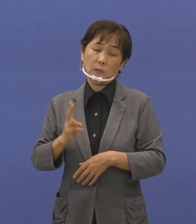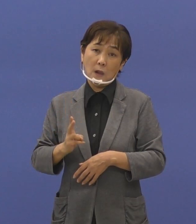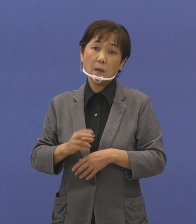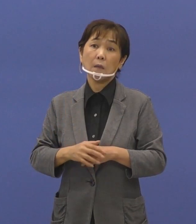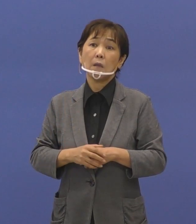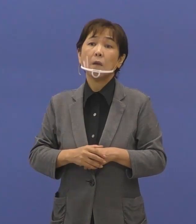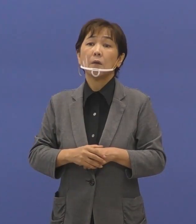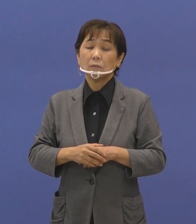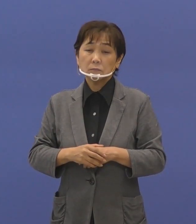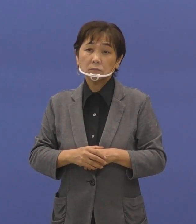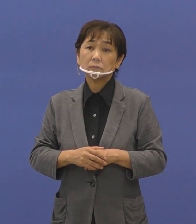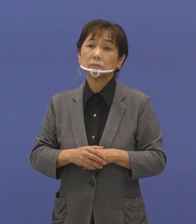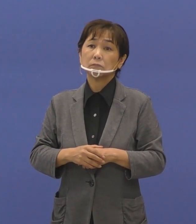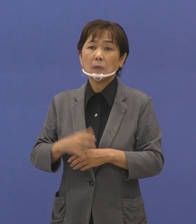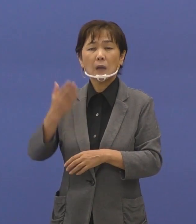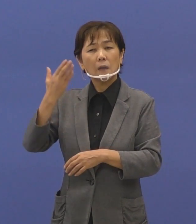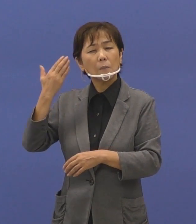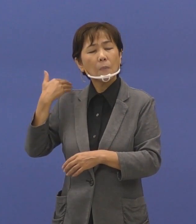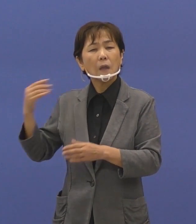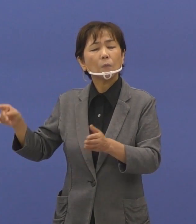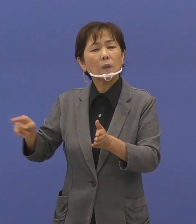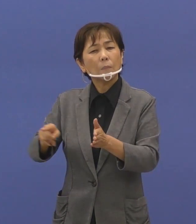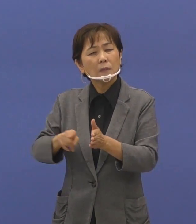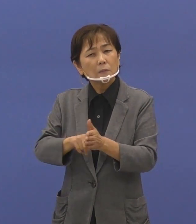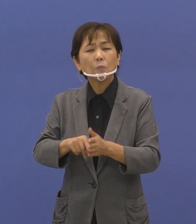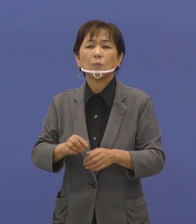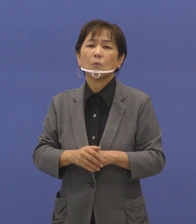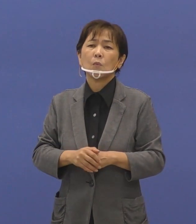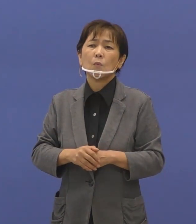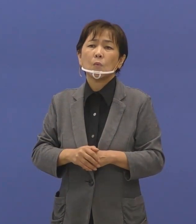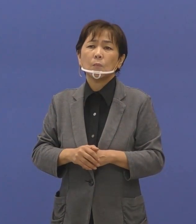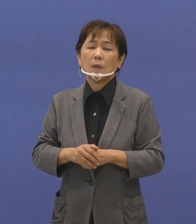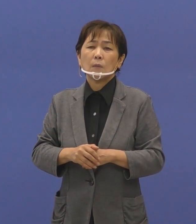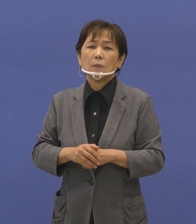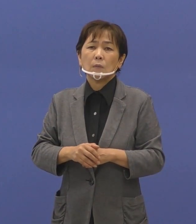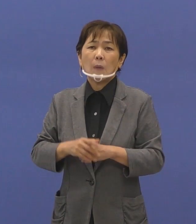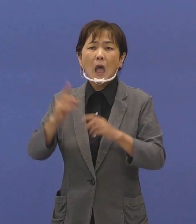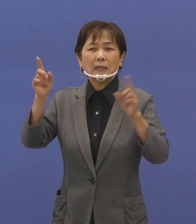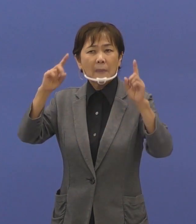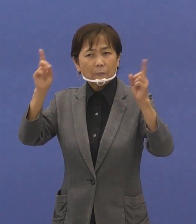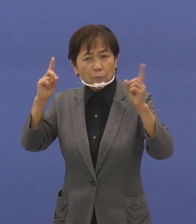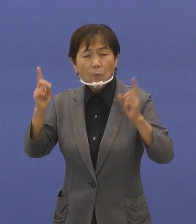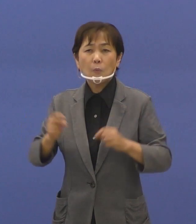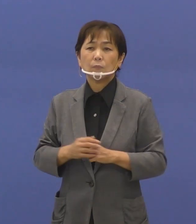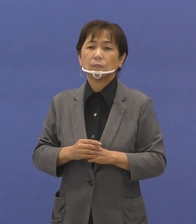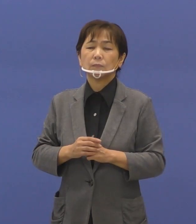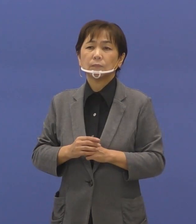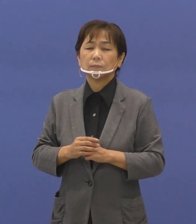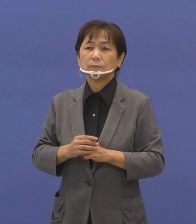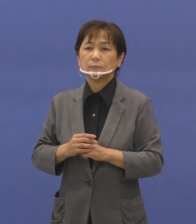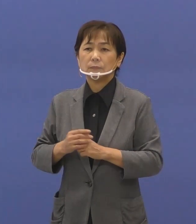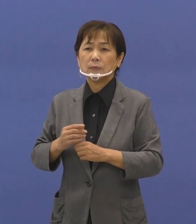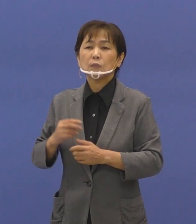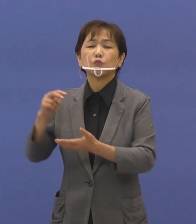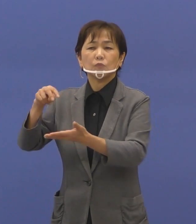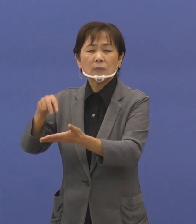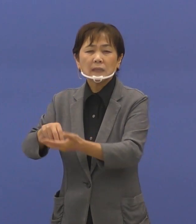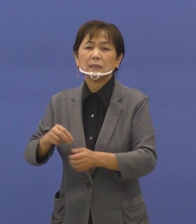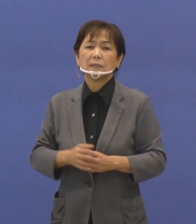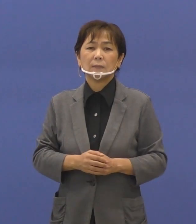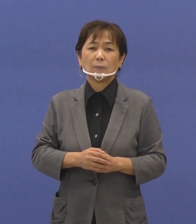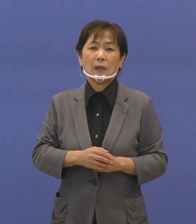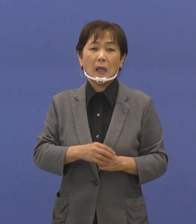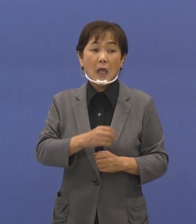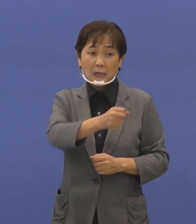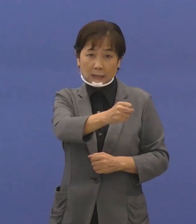の材料になるような過去のいろんなイベントに出たとか、メッセージを出したとか、取材に応じたとか、そ